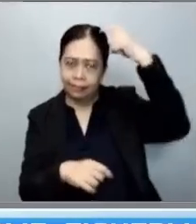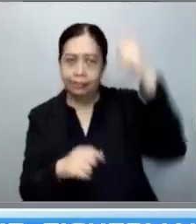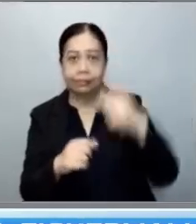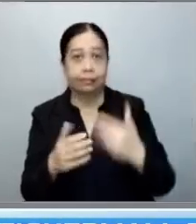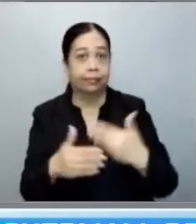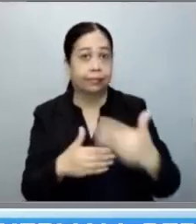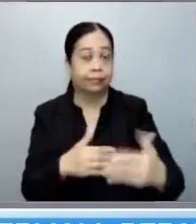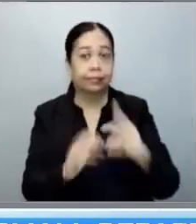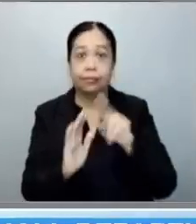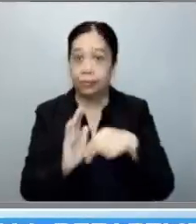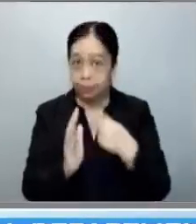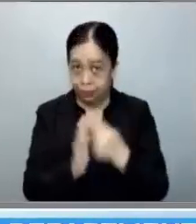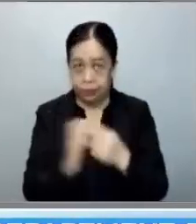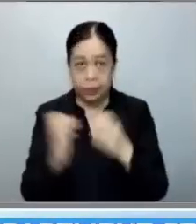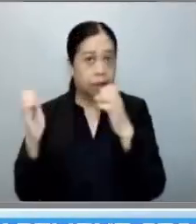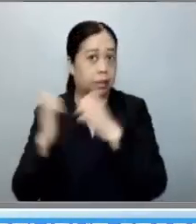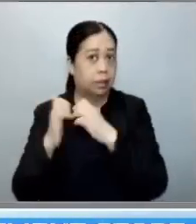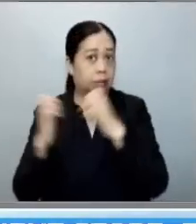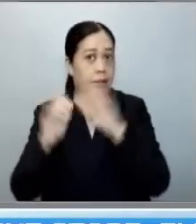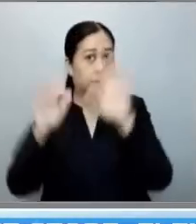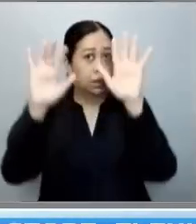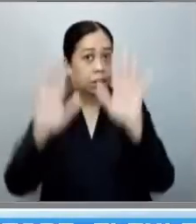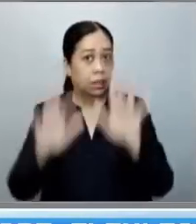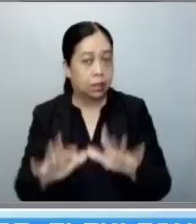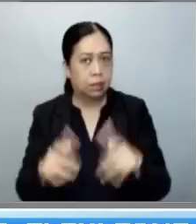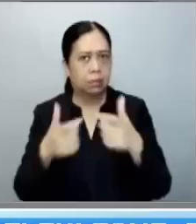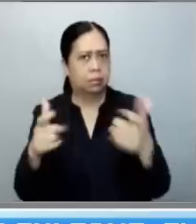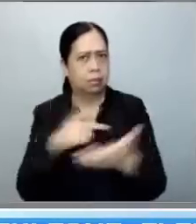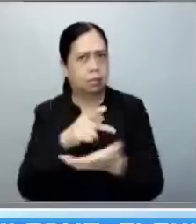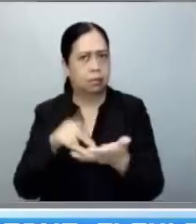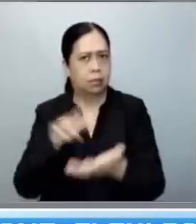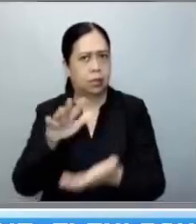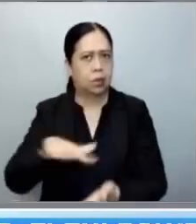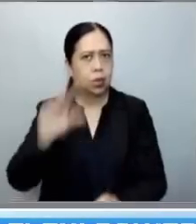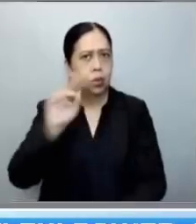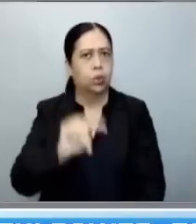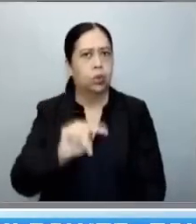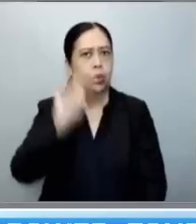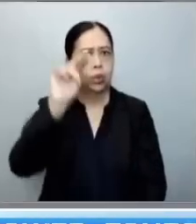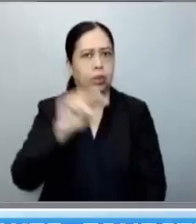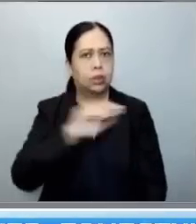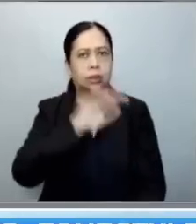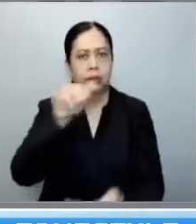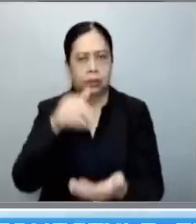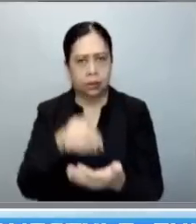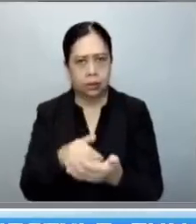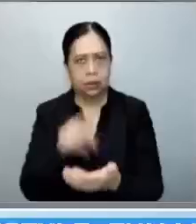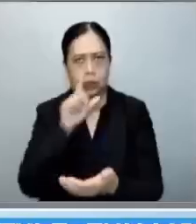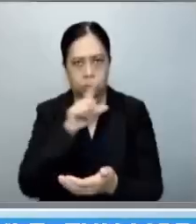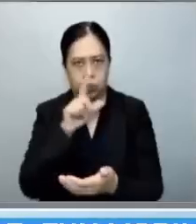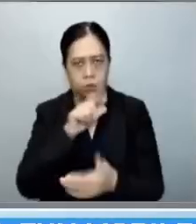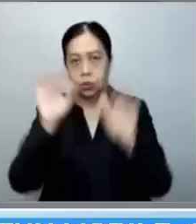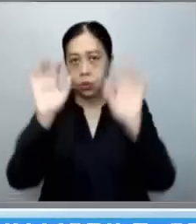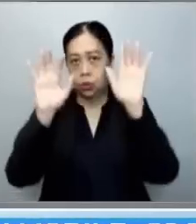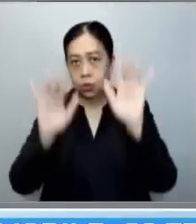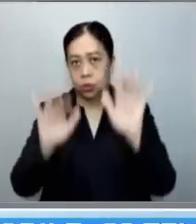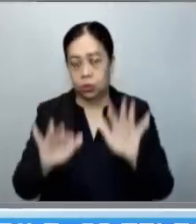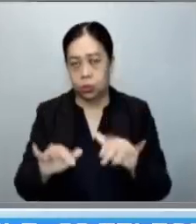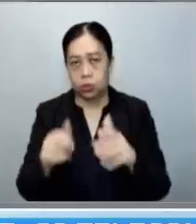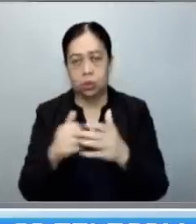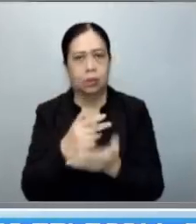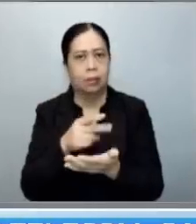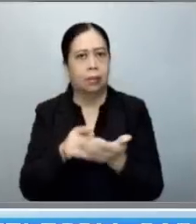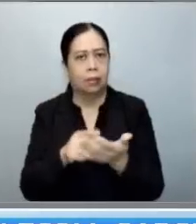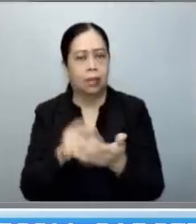oras, asahan ang pag-uulan sa malaking bahagi ng northern at central Luzon. Uulanin din ang ilang panigdang